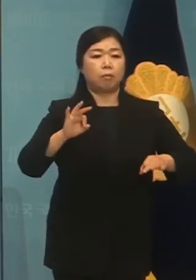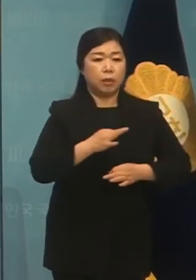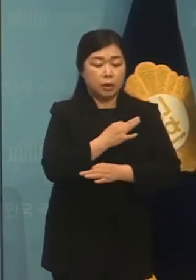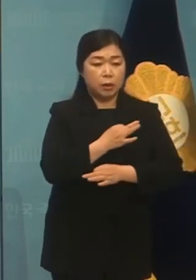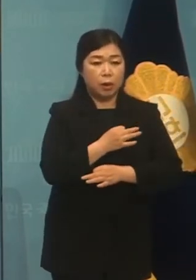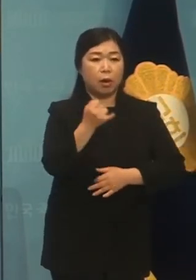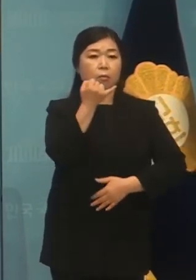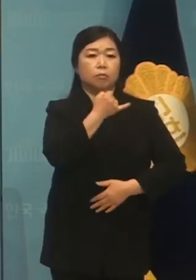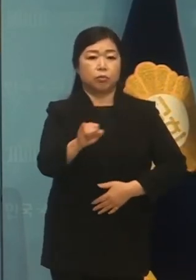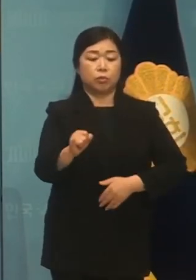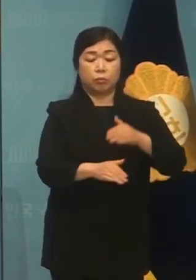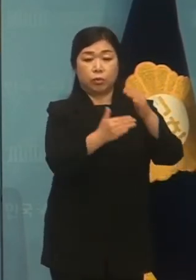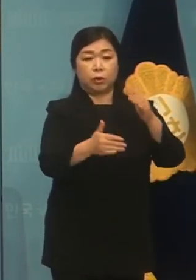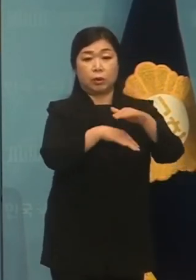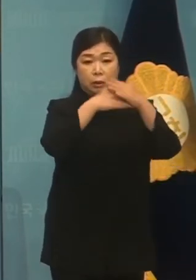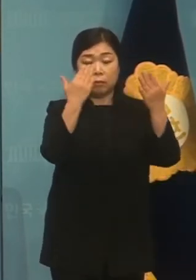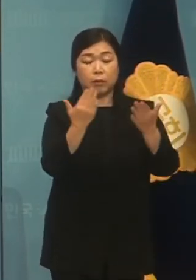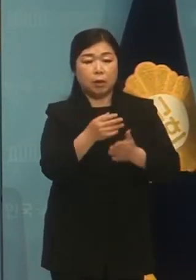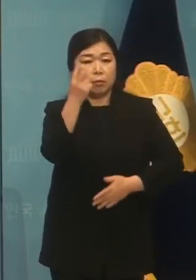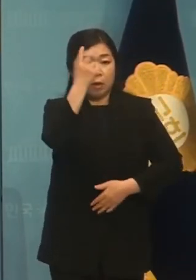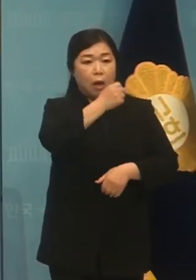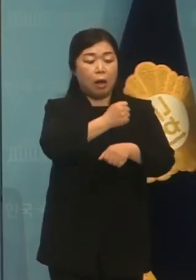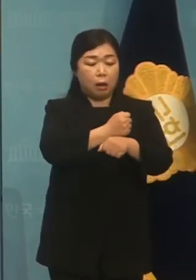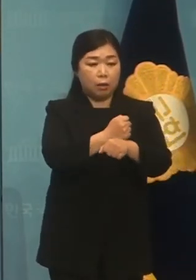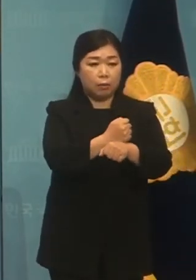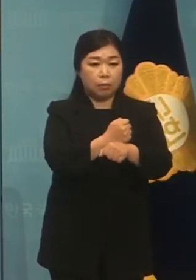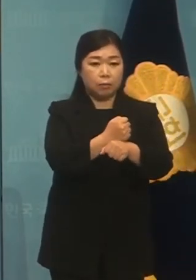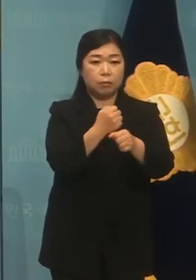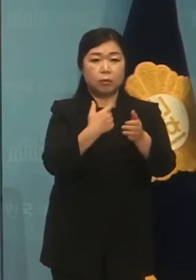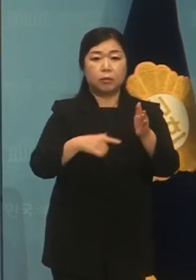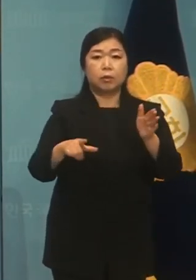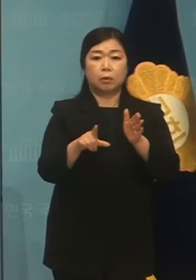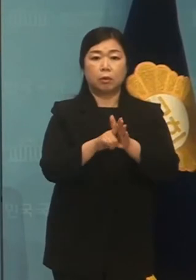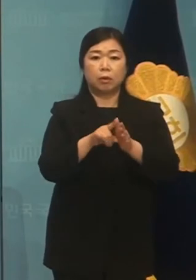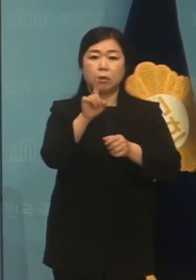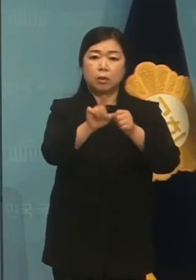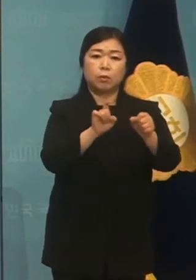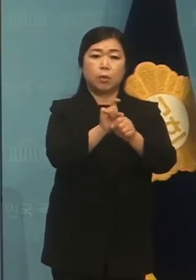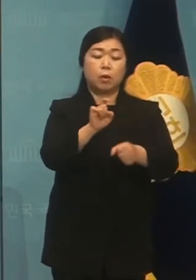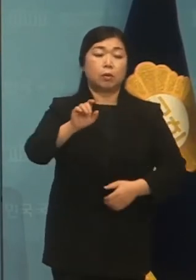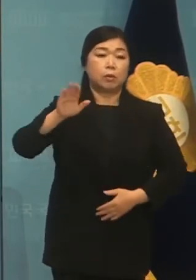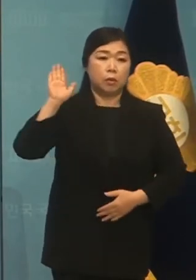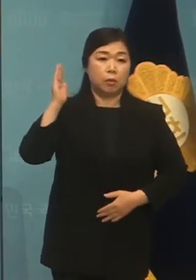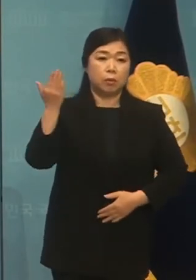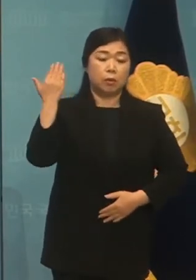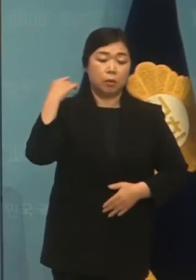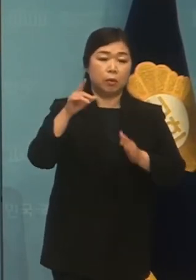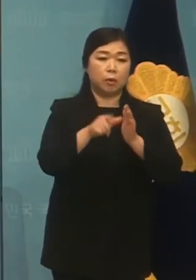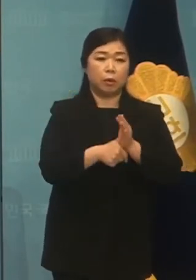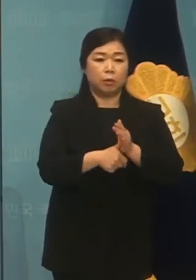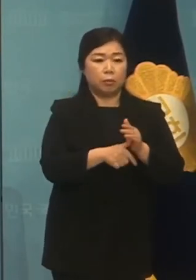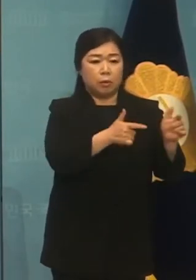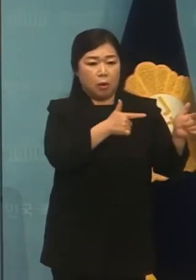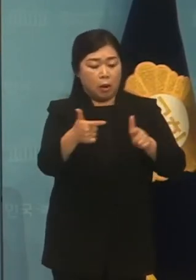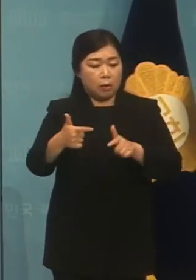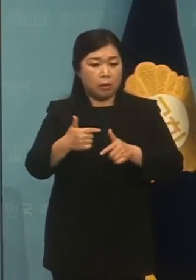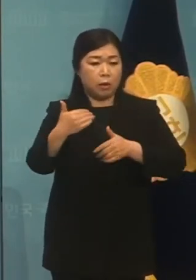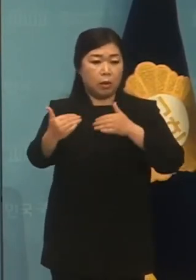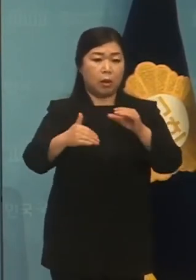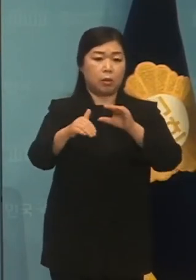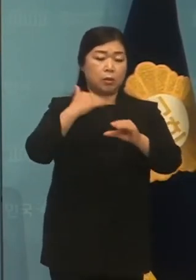비리와 부실을 조사하기 위해서 10여 년 전에 그 여러 가지